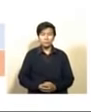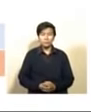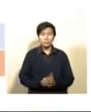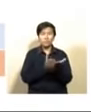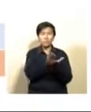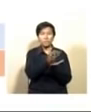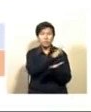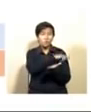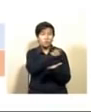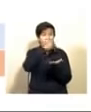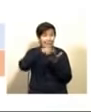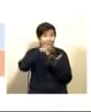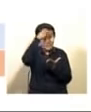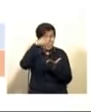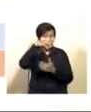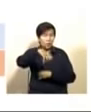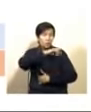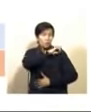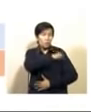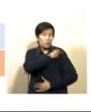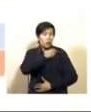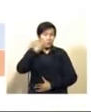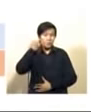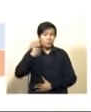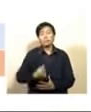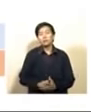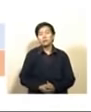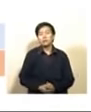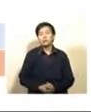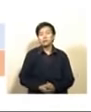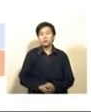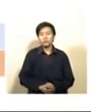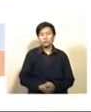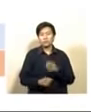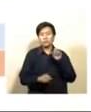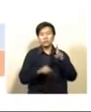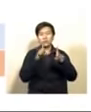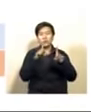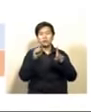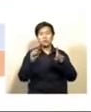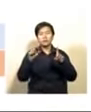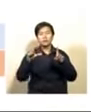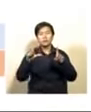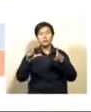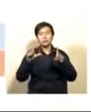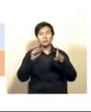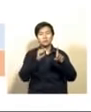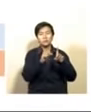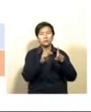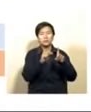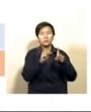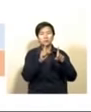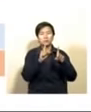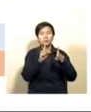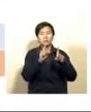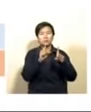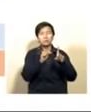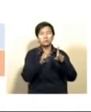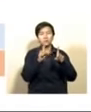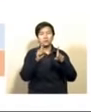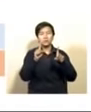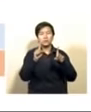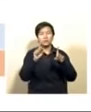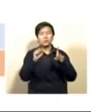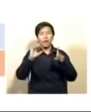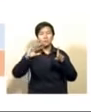การนี้เราได้เพิ่มจำนวนความต้องการของด้านสาธารณสุขนะครับเพิ่มออกมานะครับต่อนะครับ